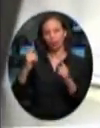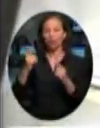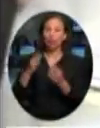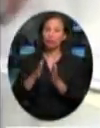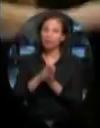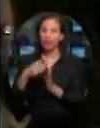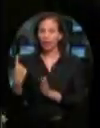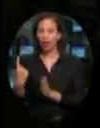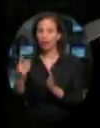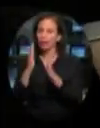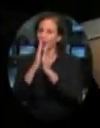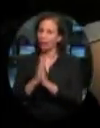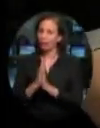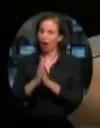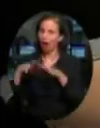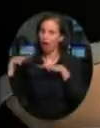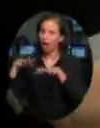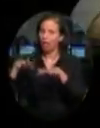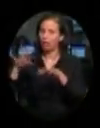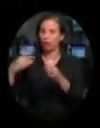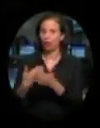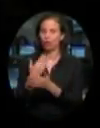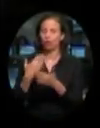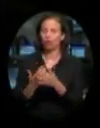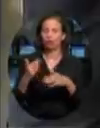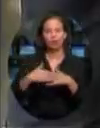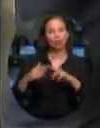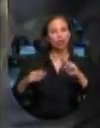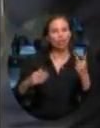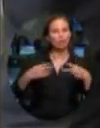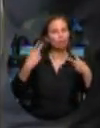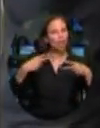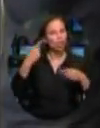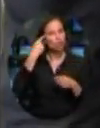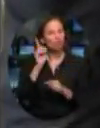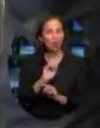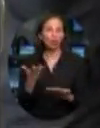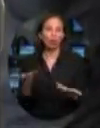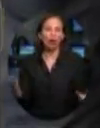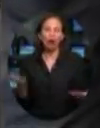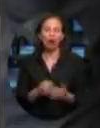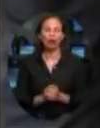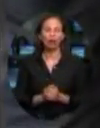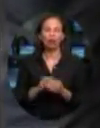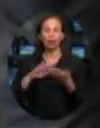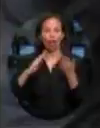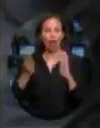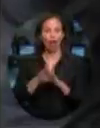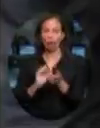לקהלים חדשים, מצד שני, חשש מהבלתי ידוע. הכל משתנה, אני לא